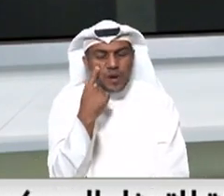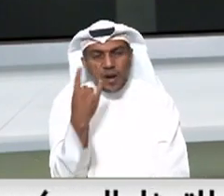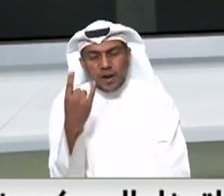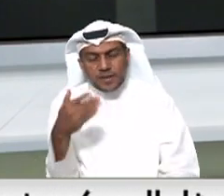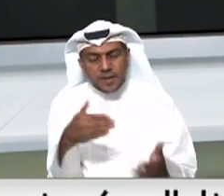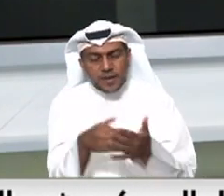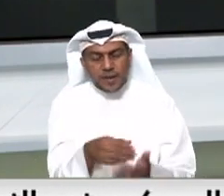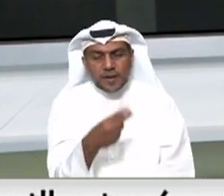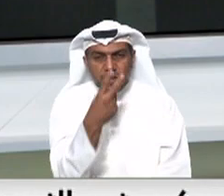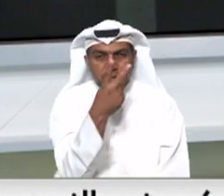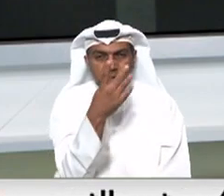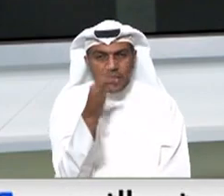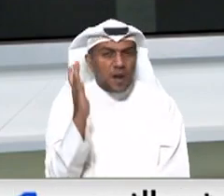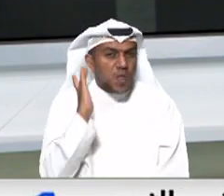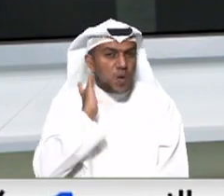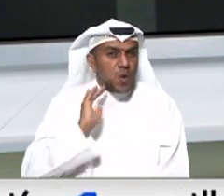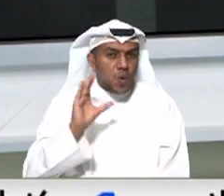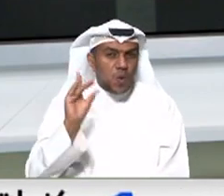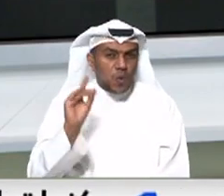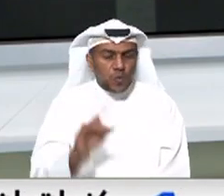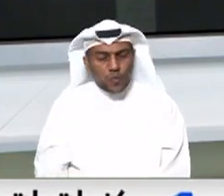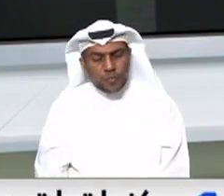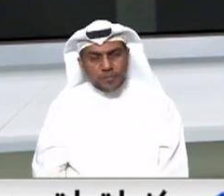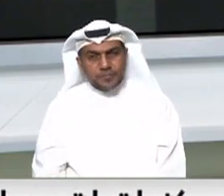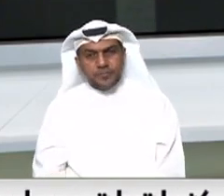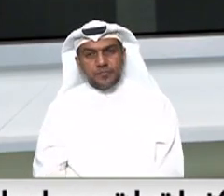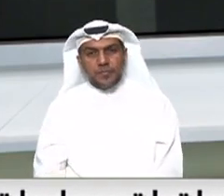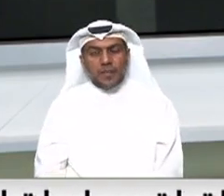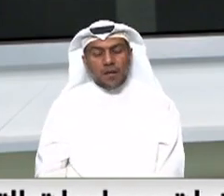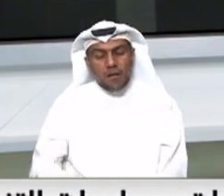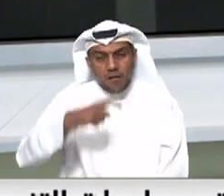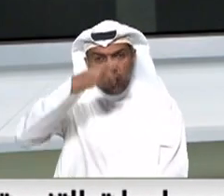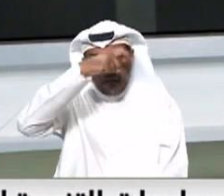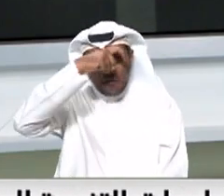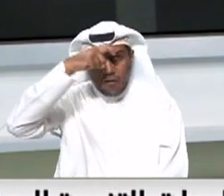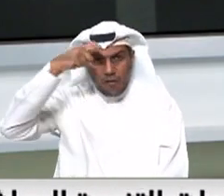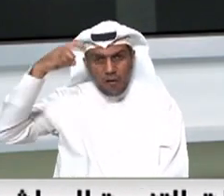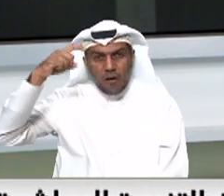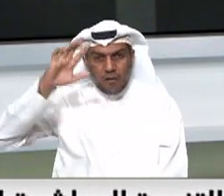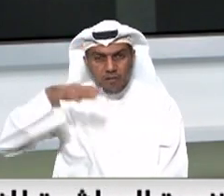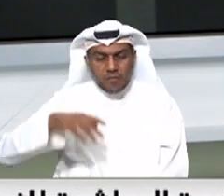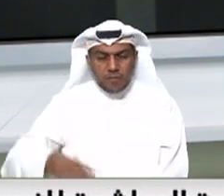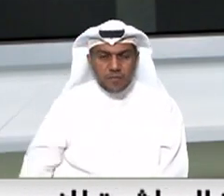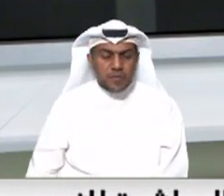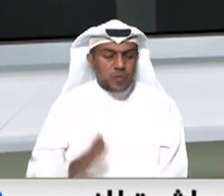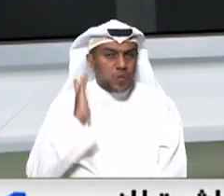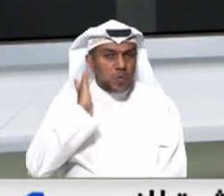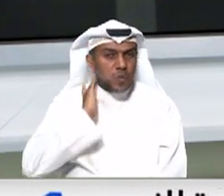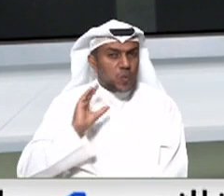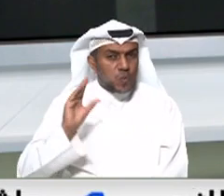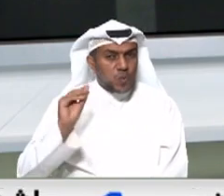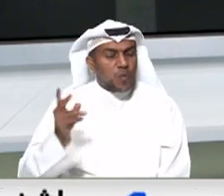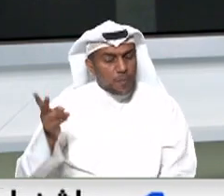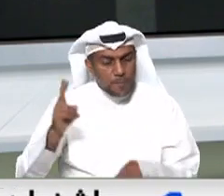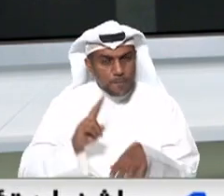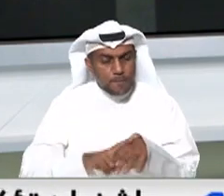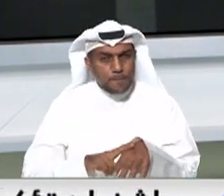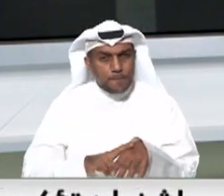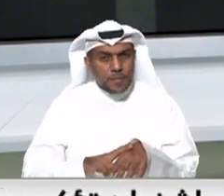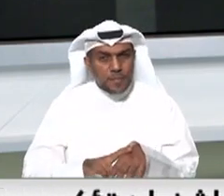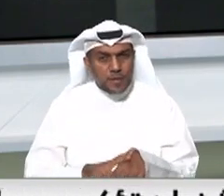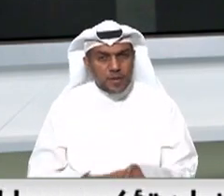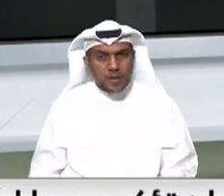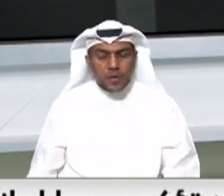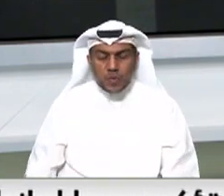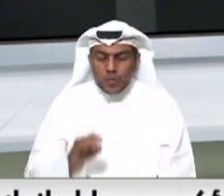عشره لاثنين كيلو متر في الساعه اعزائي المشاهدين الاجواء الحاره مستمره ويانا و الرطوبه متوقعه ان تعود مجددا مع عوده الرياح